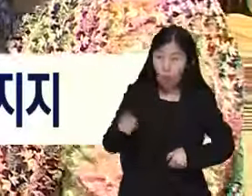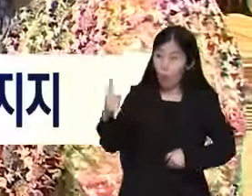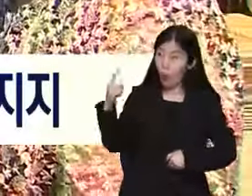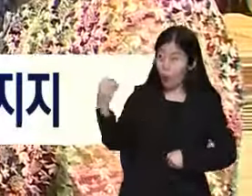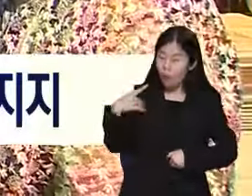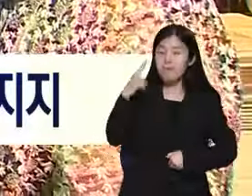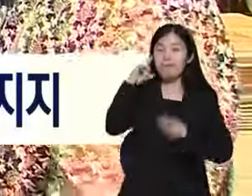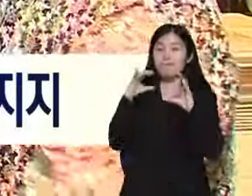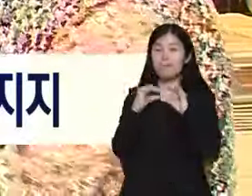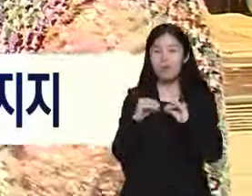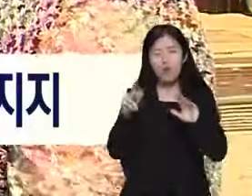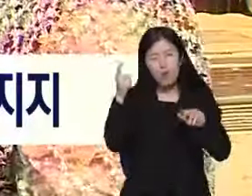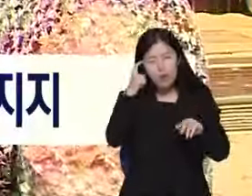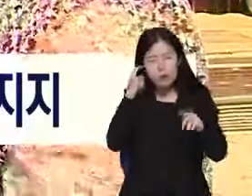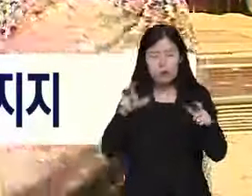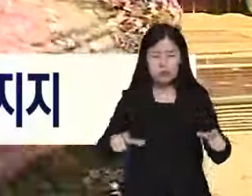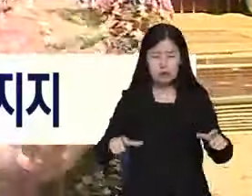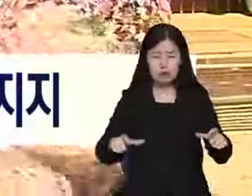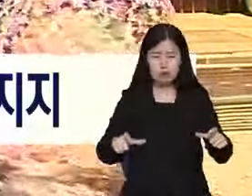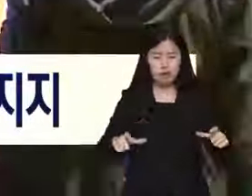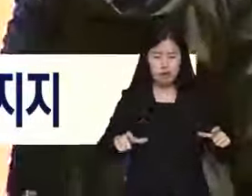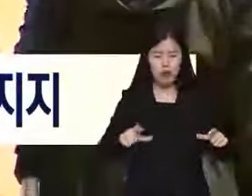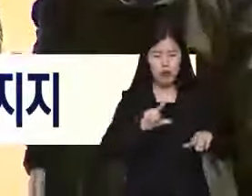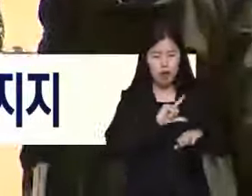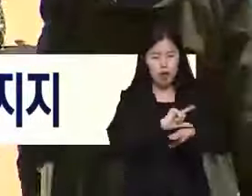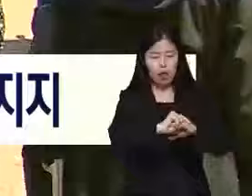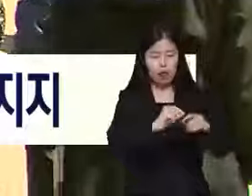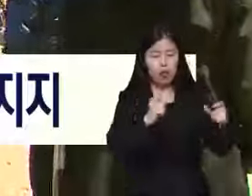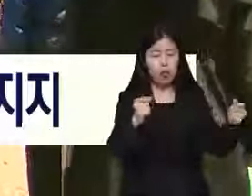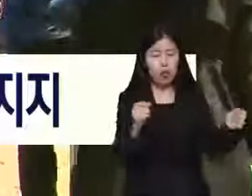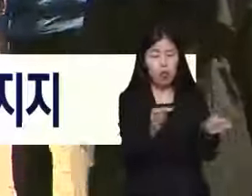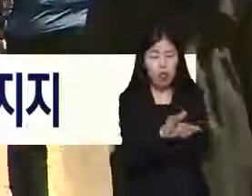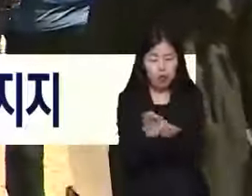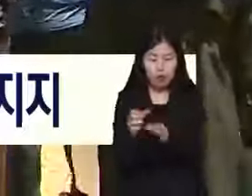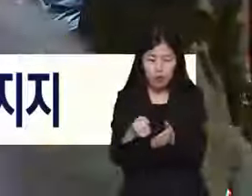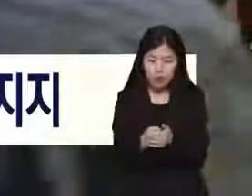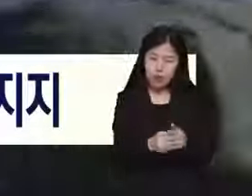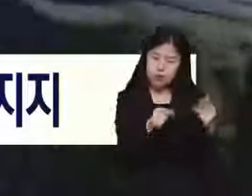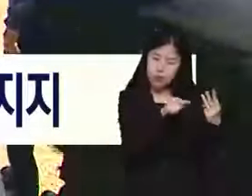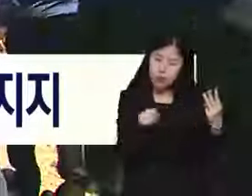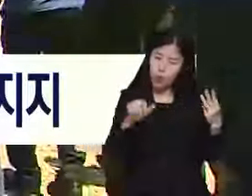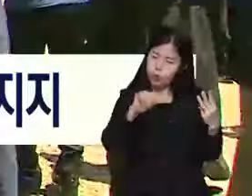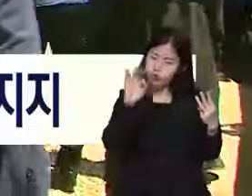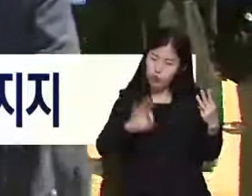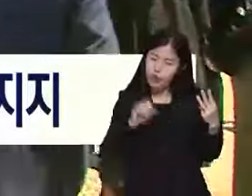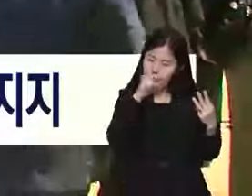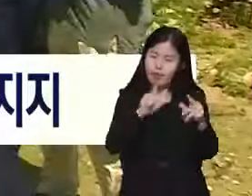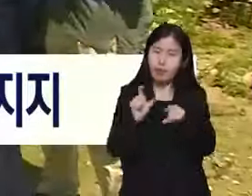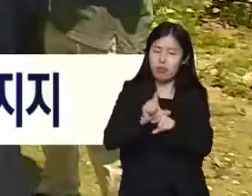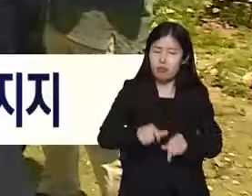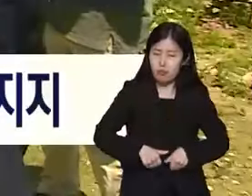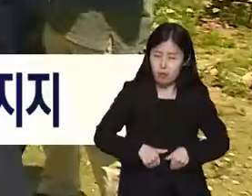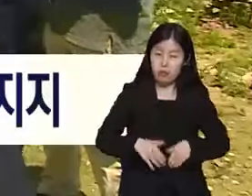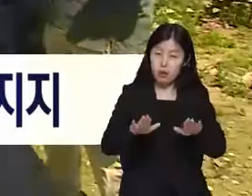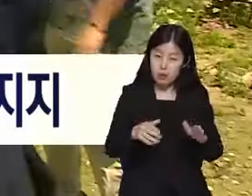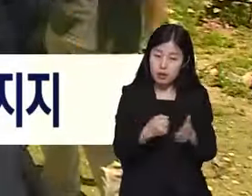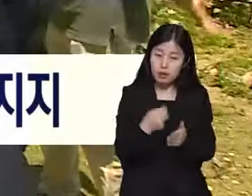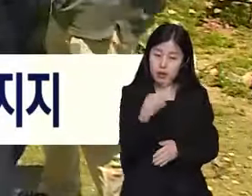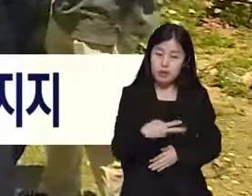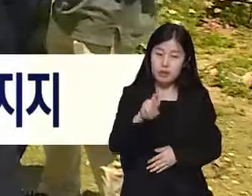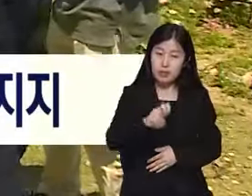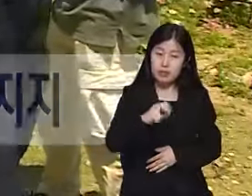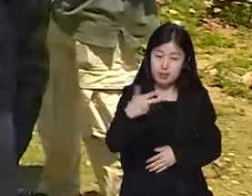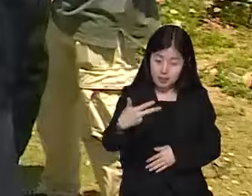지방 소멸 문제가 가속화되는 상황에서 3에서 5% 인상도 필요하다는 입장입니다. 이와 함께 오는 2027년